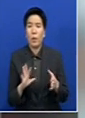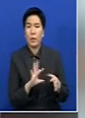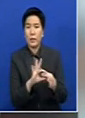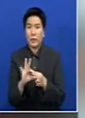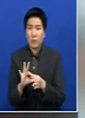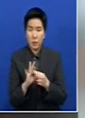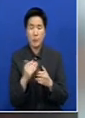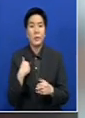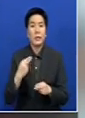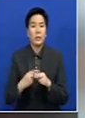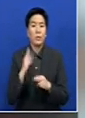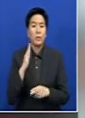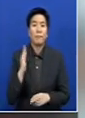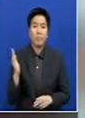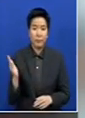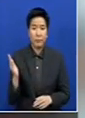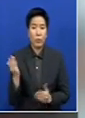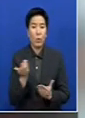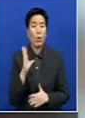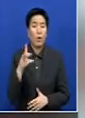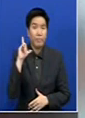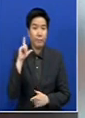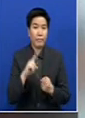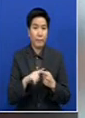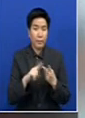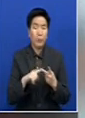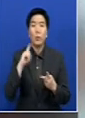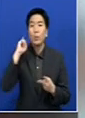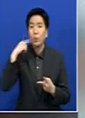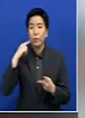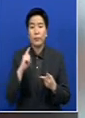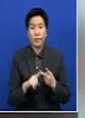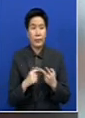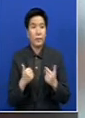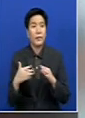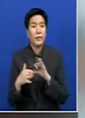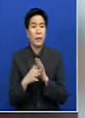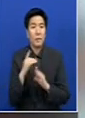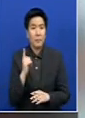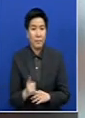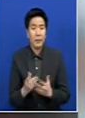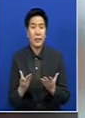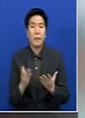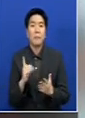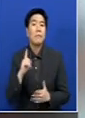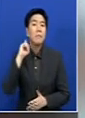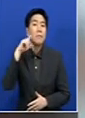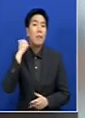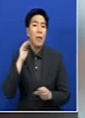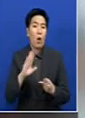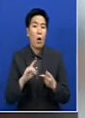ที่เกี่ยวข้องก็มีคุณพานทองแท้ ครับ มีคุณเกษินีจิปิภพซึ่งเป็นมารด